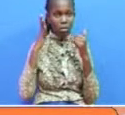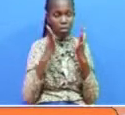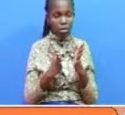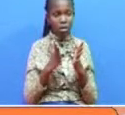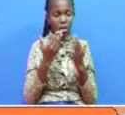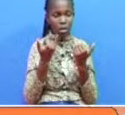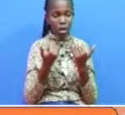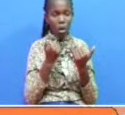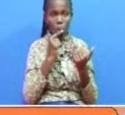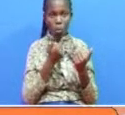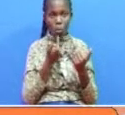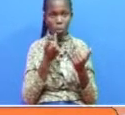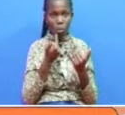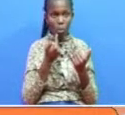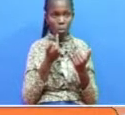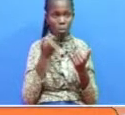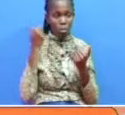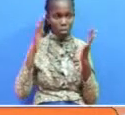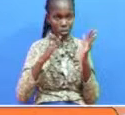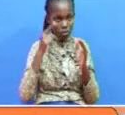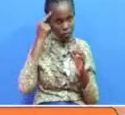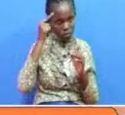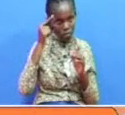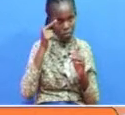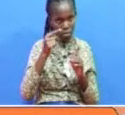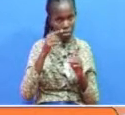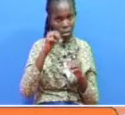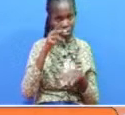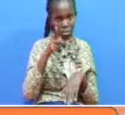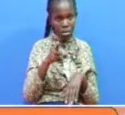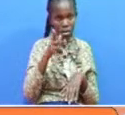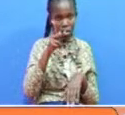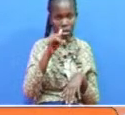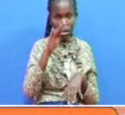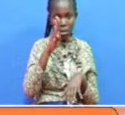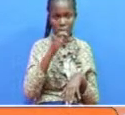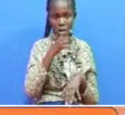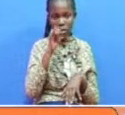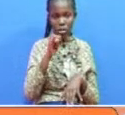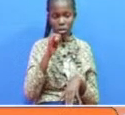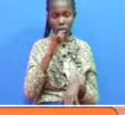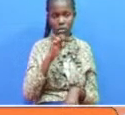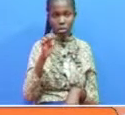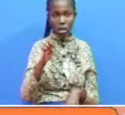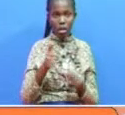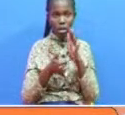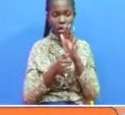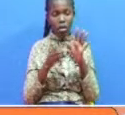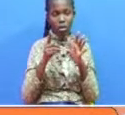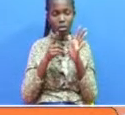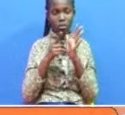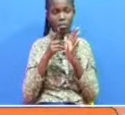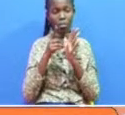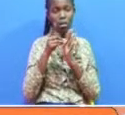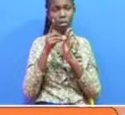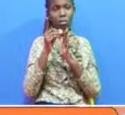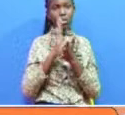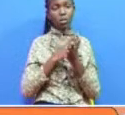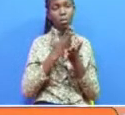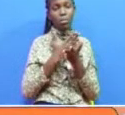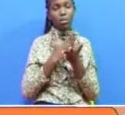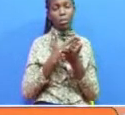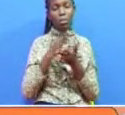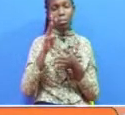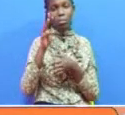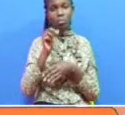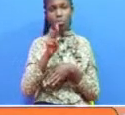kukoso waki mukti kanani mukti wa kibila cha oyumbe kibwezi cha udhiloni wa suungu wa chama chama endeleo chap chap. Mwengi